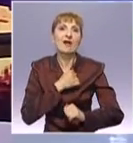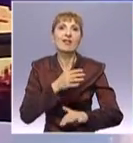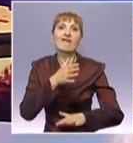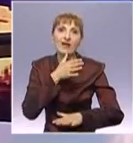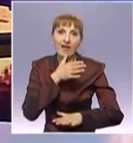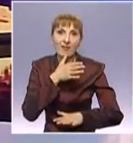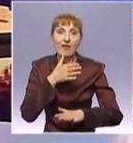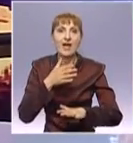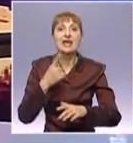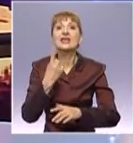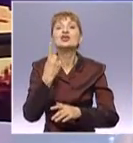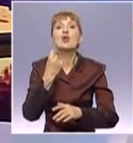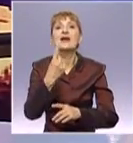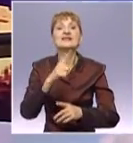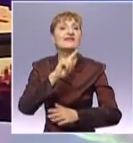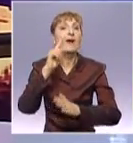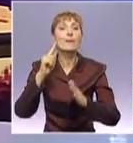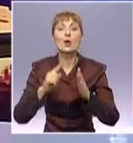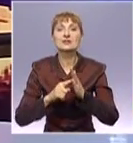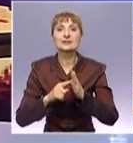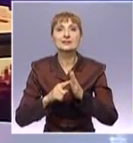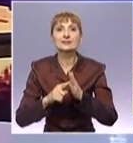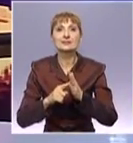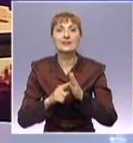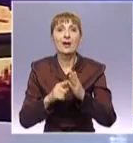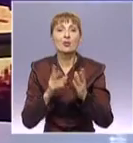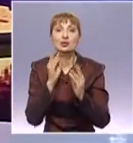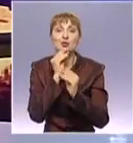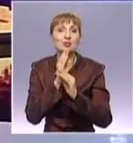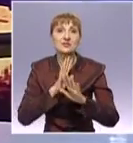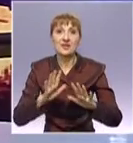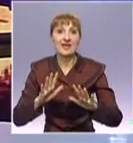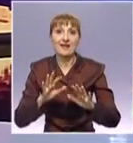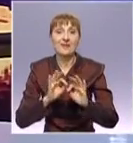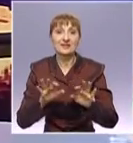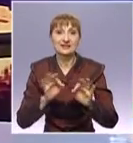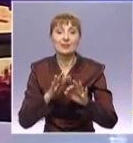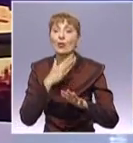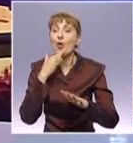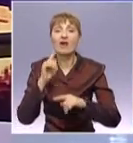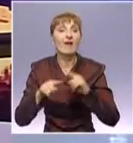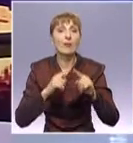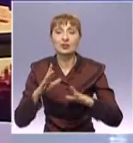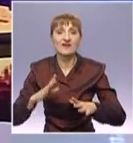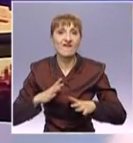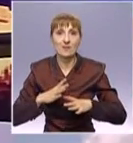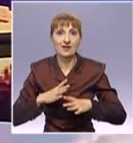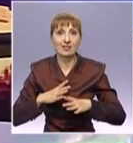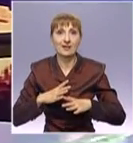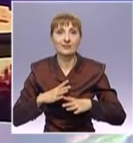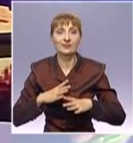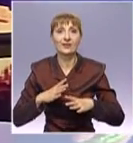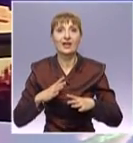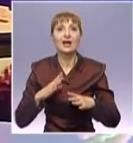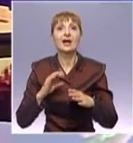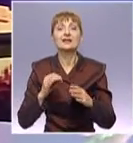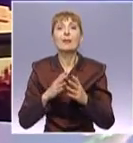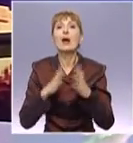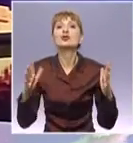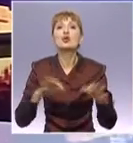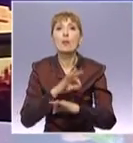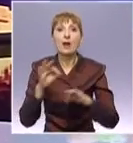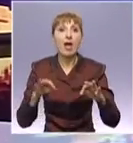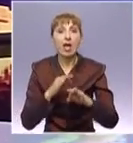и один вопрос, буквально тезисно, мы его просто не успели охватить, много вопросов было от наших зрителей сегодня. Это большой